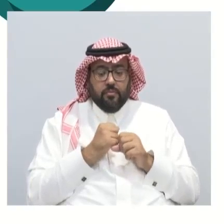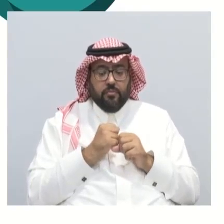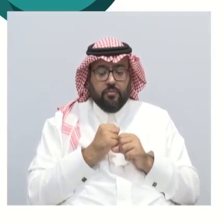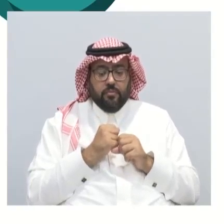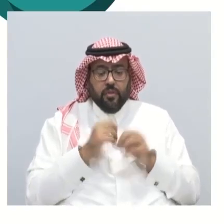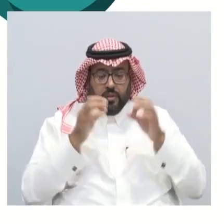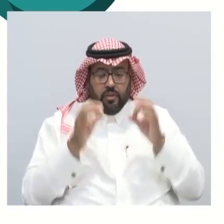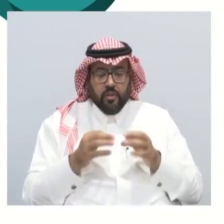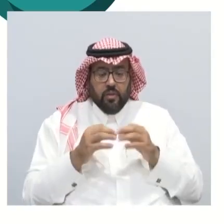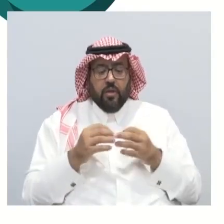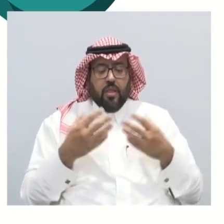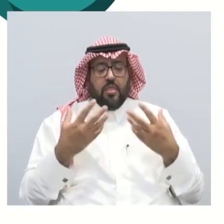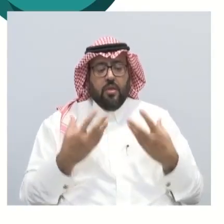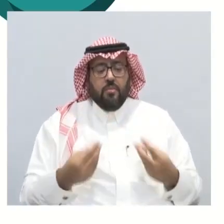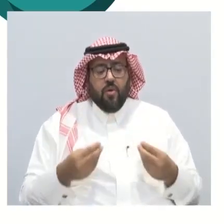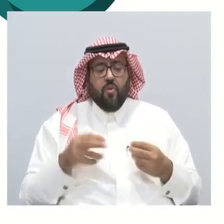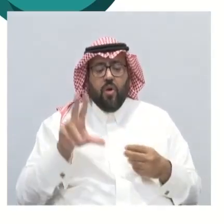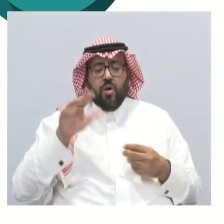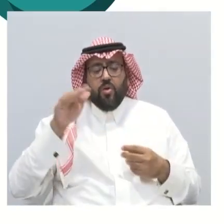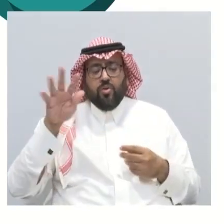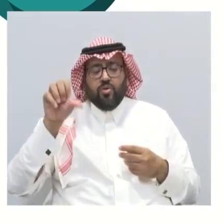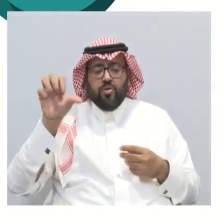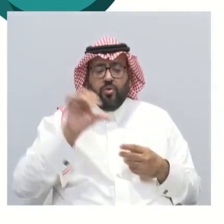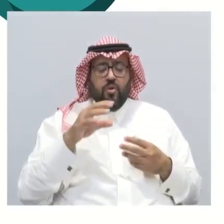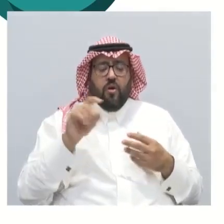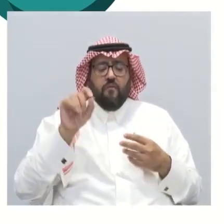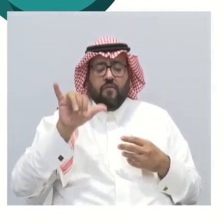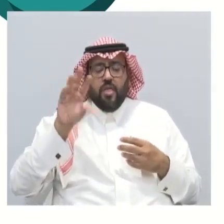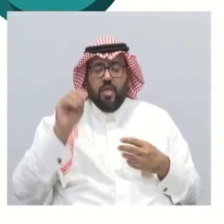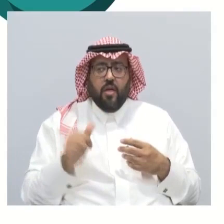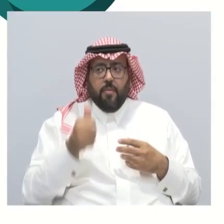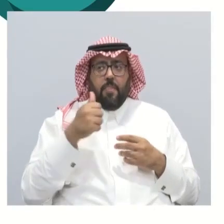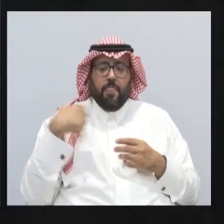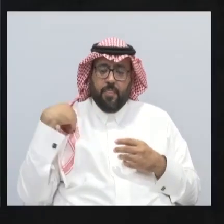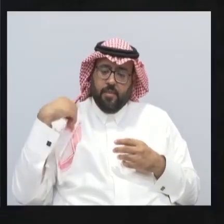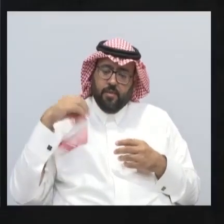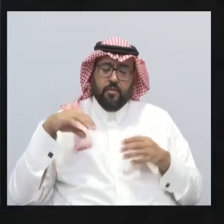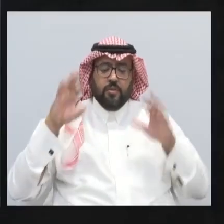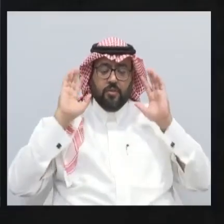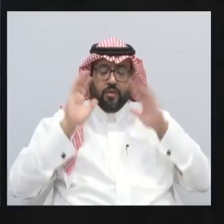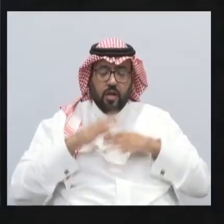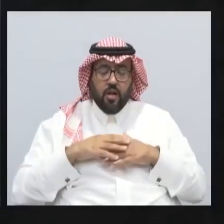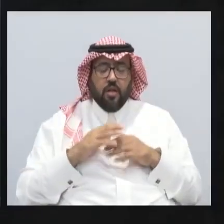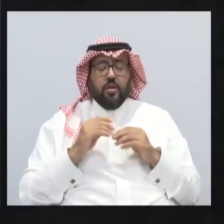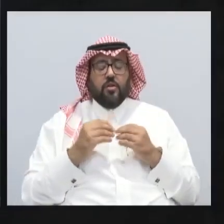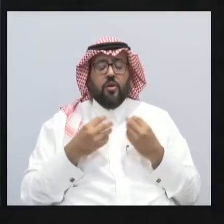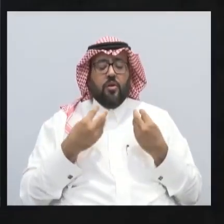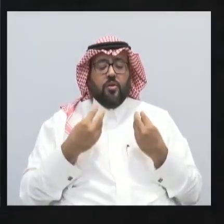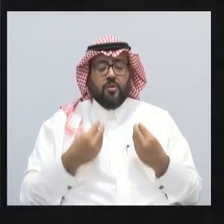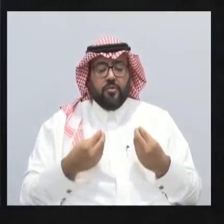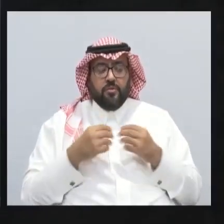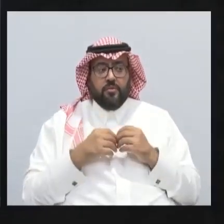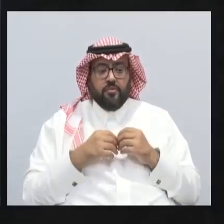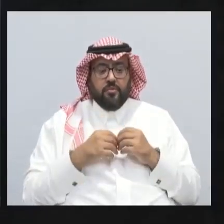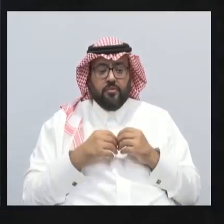تحقيق الطمانينه والخشوع فيها اذا اتيت الى صلاتك وانت كذلك اذا اتيت الى صلاتك